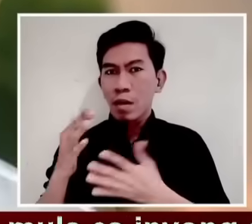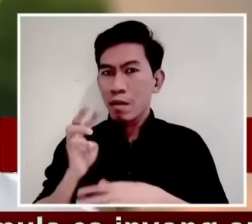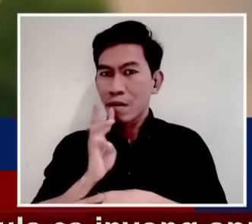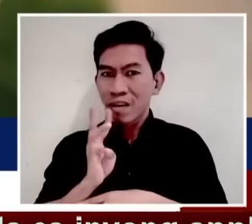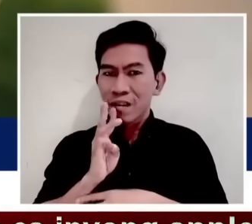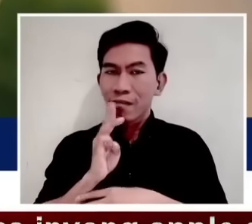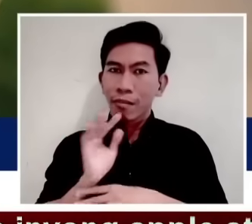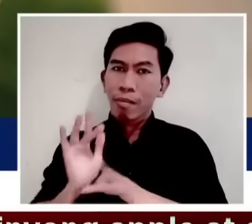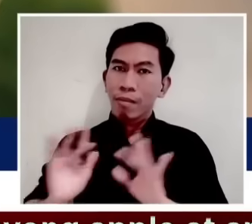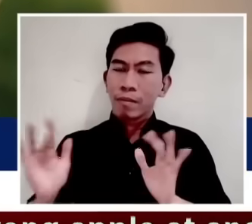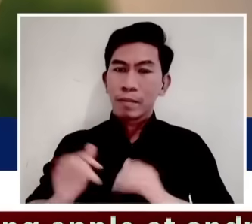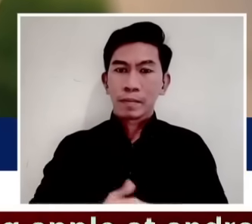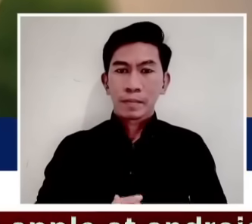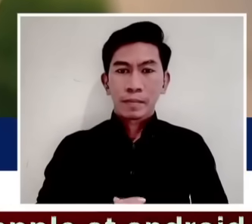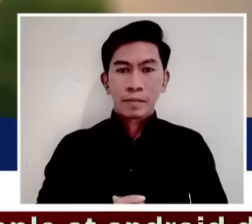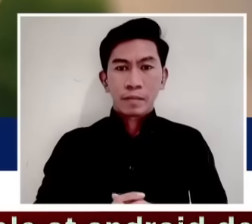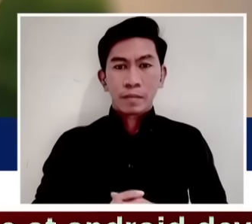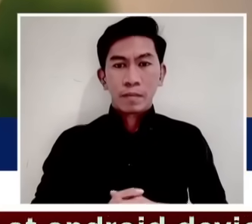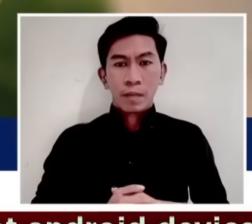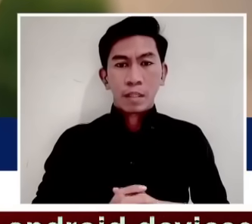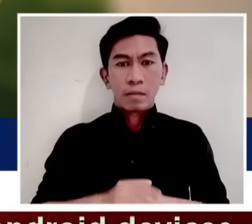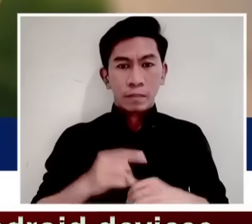Nag-message na po ako sa family ko na,